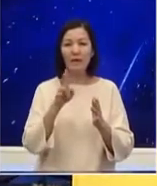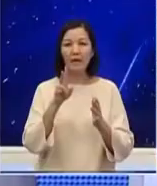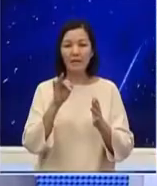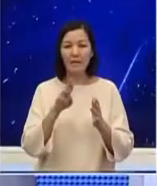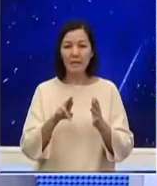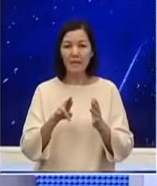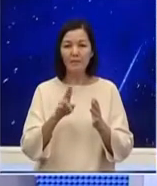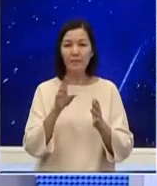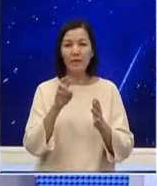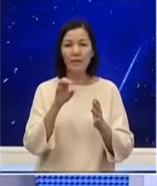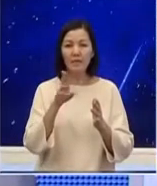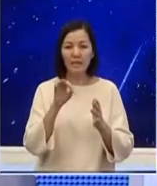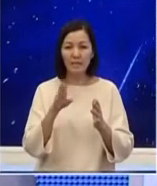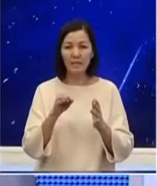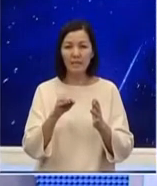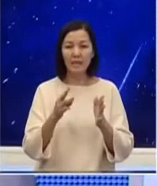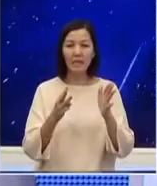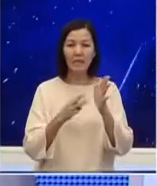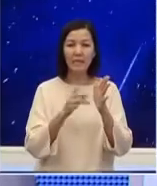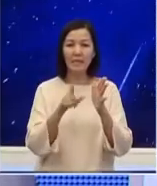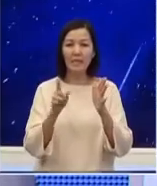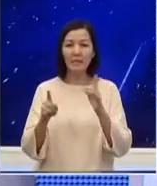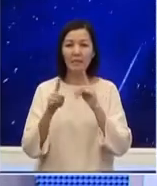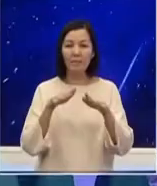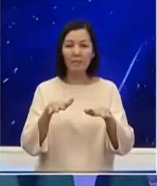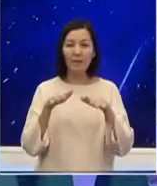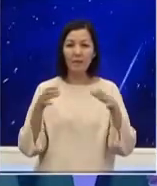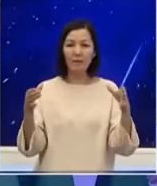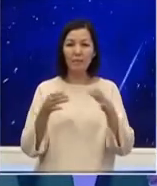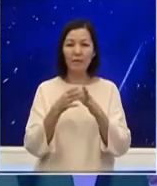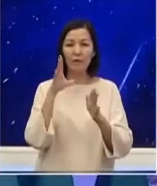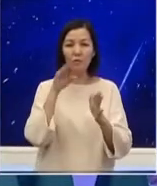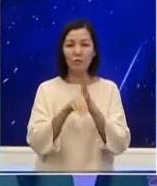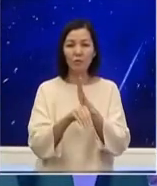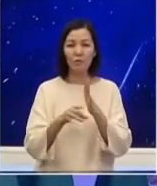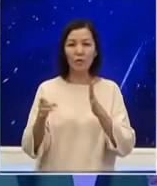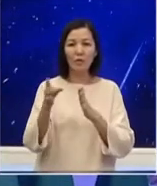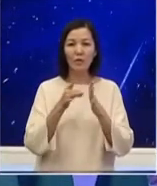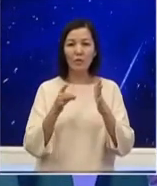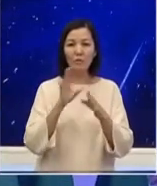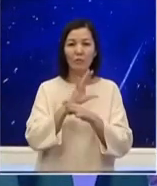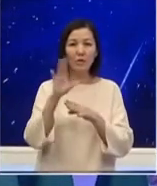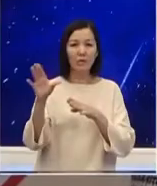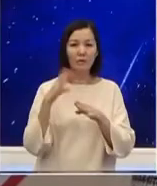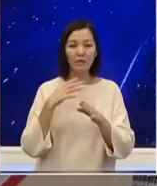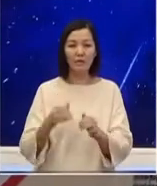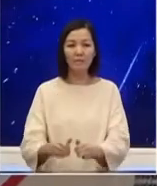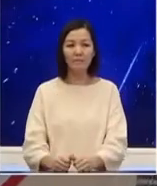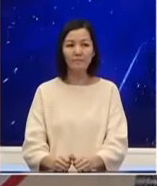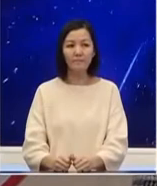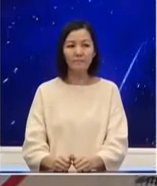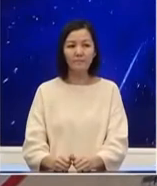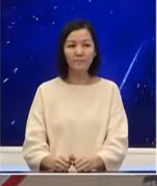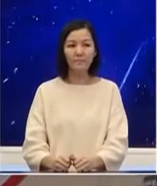Әпсәметова, Константин Нестеровтер парламент мәжілісіне партиялық қатарға қосылу үшін республикаға жіберілді. Көңіл